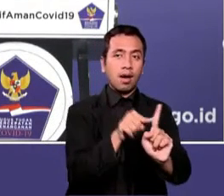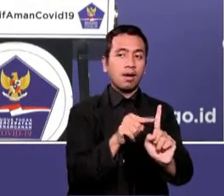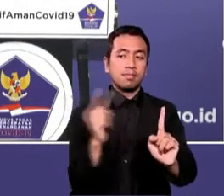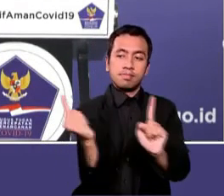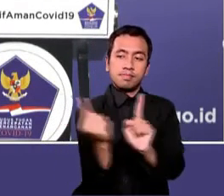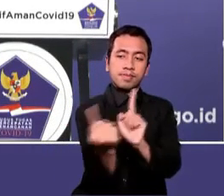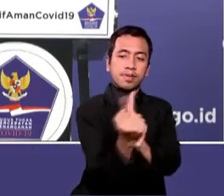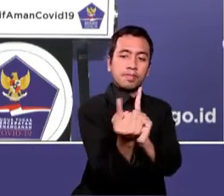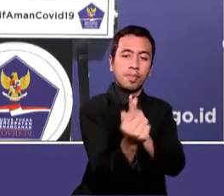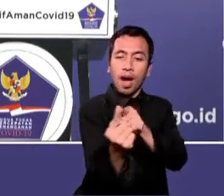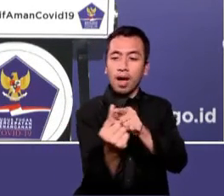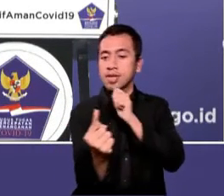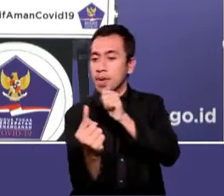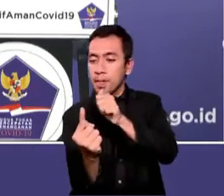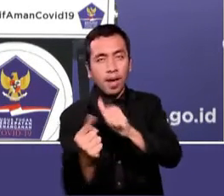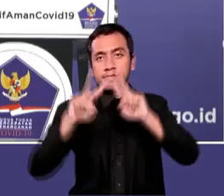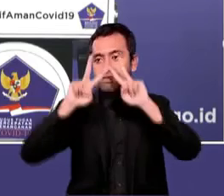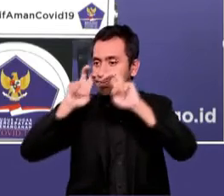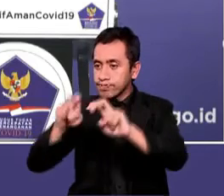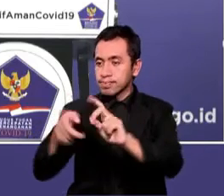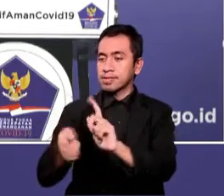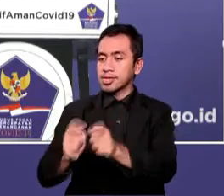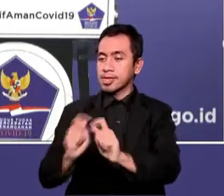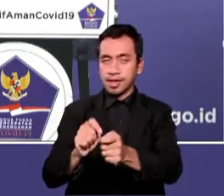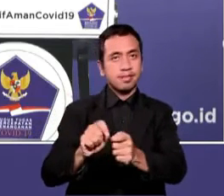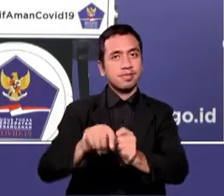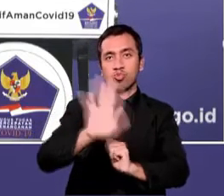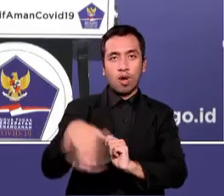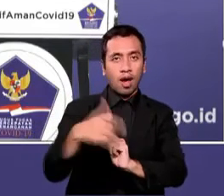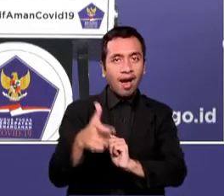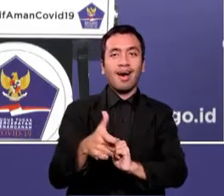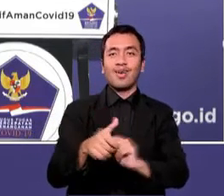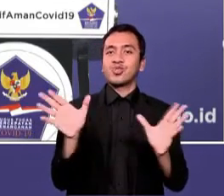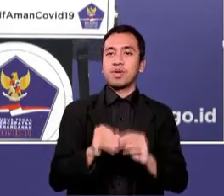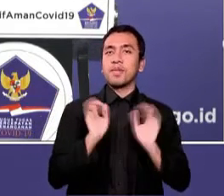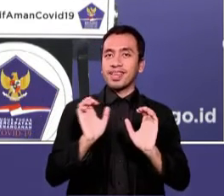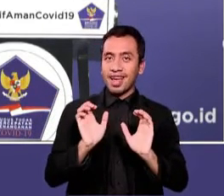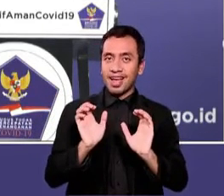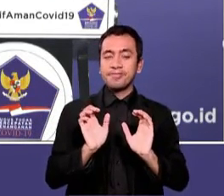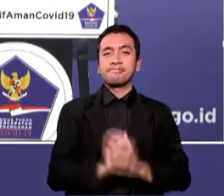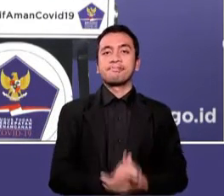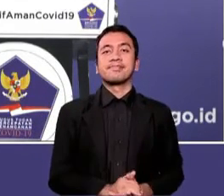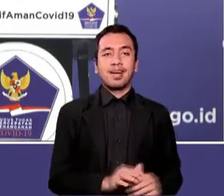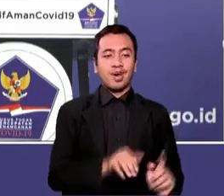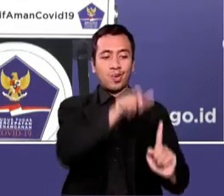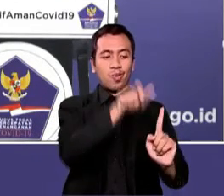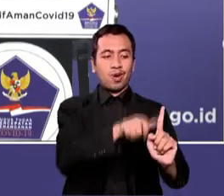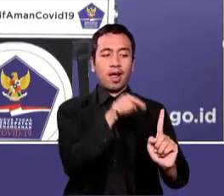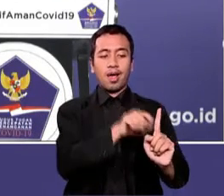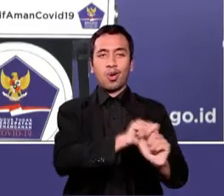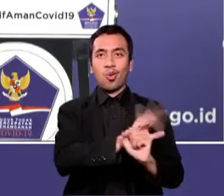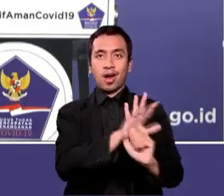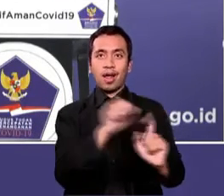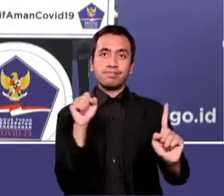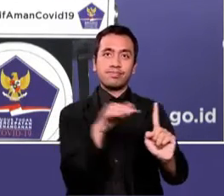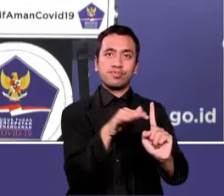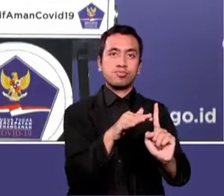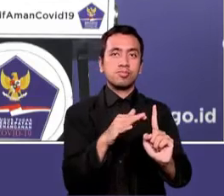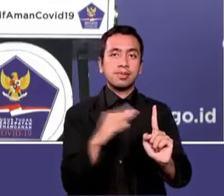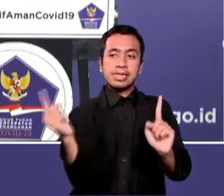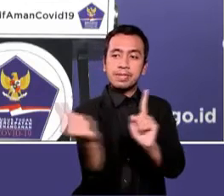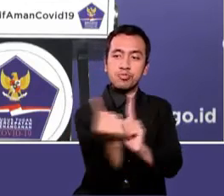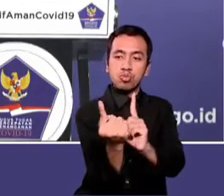kasus kontak positif dengan orang yang kita lewat kita lakukan racing